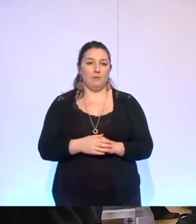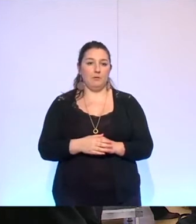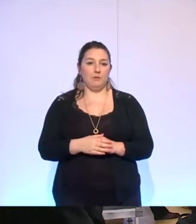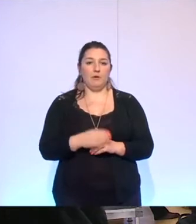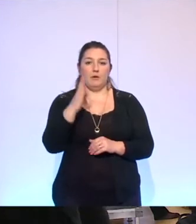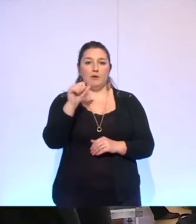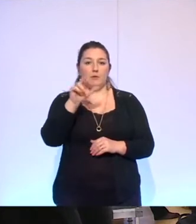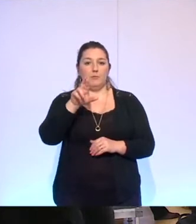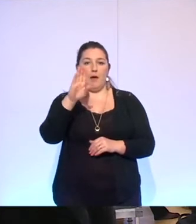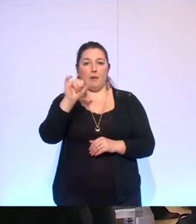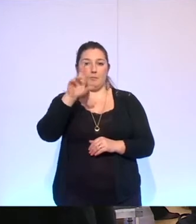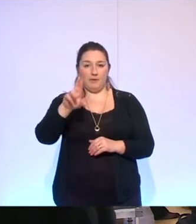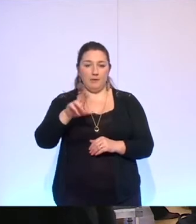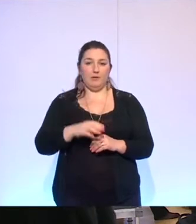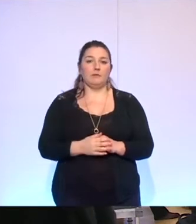Barbier Vincent.